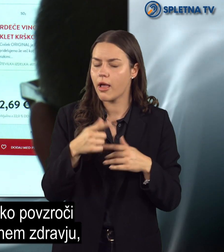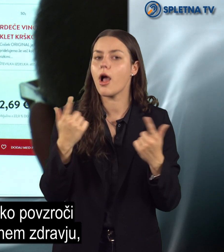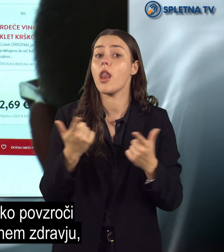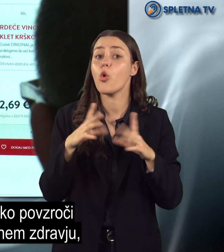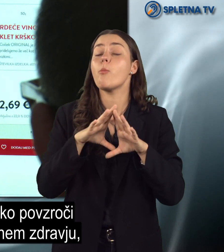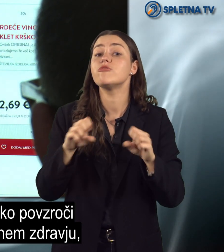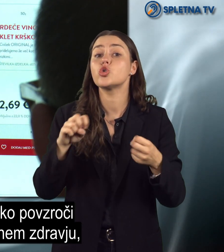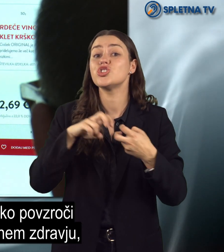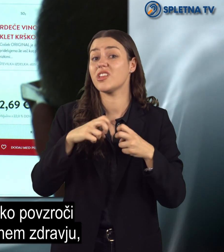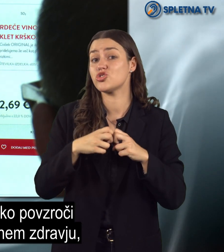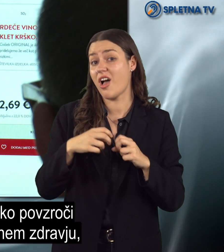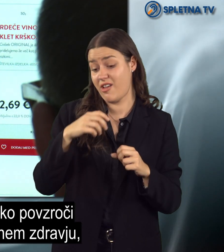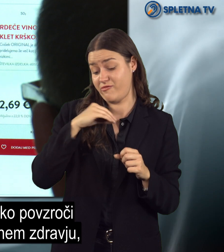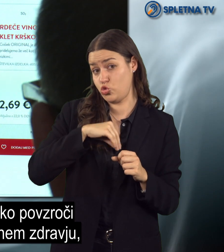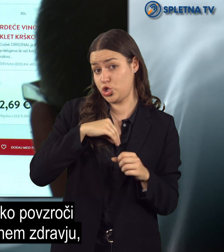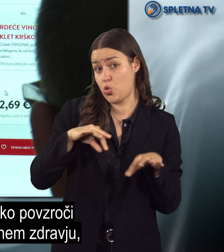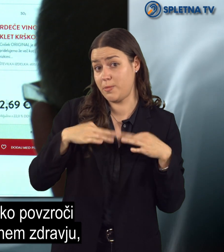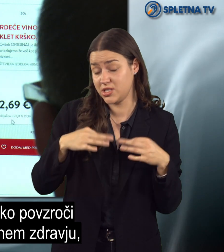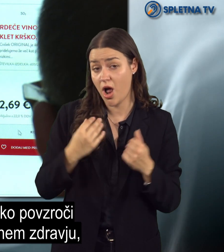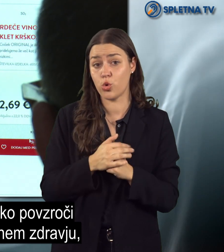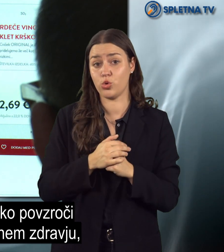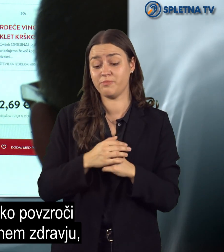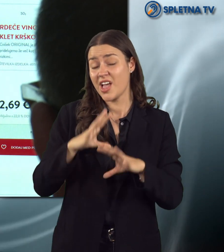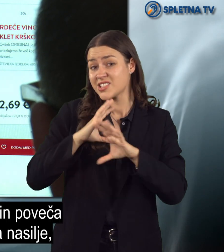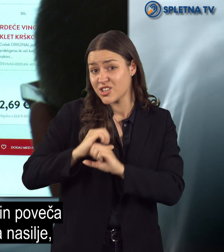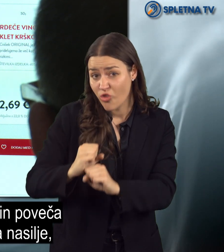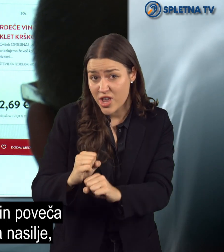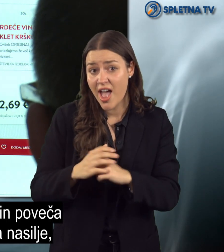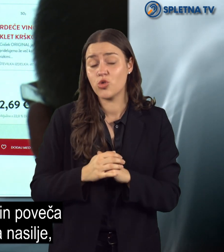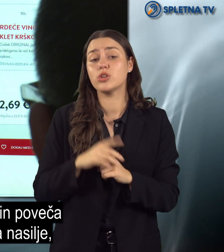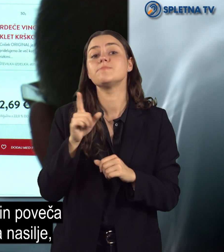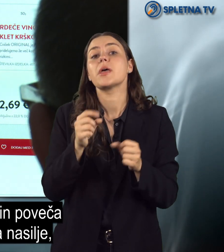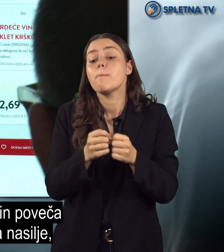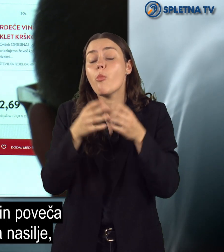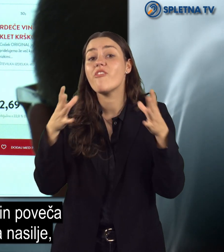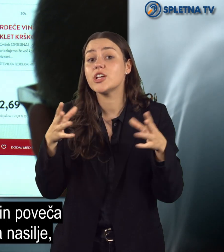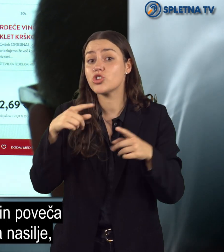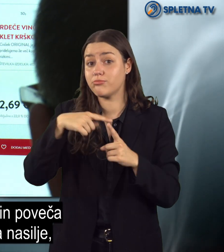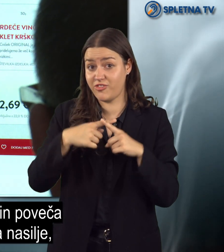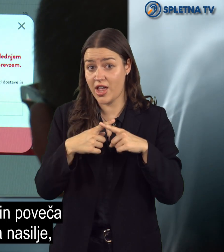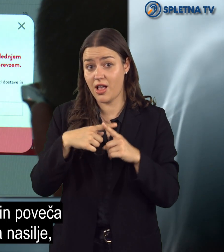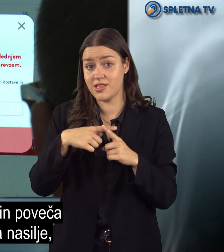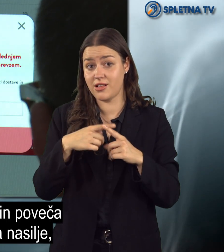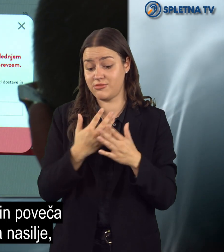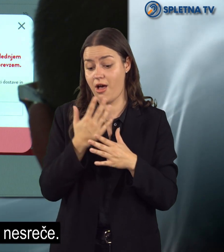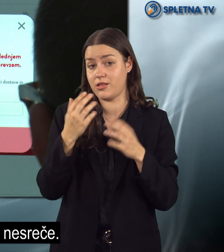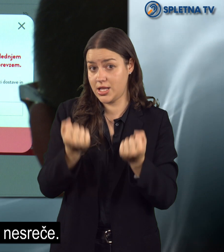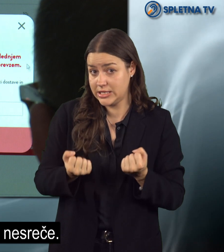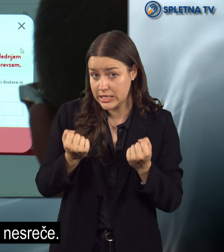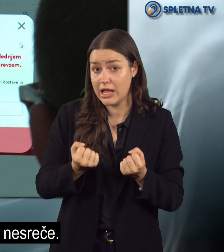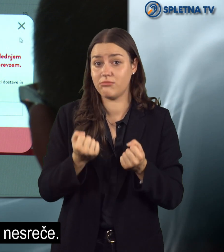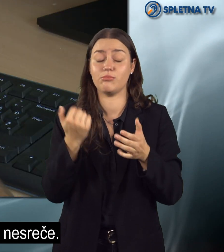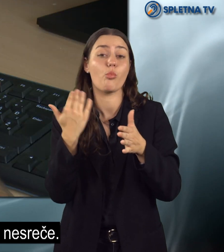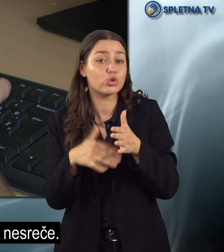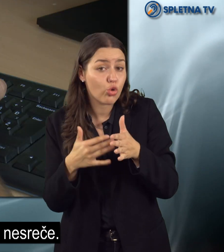Poleg tega lahko povzroči težave v duševnem zdravju, zasvojenost in poveča tveganje za nasilje, poškodbe